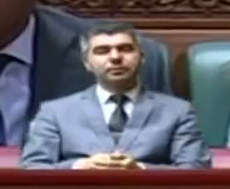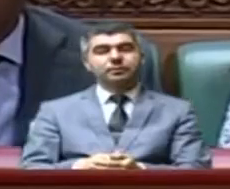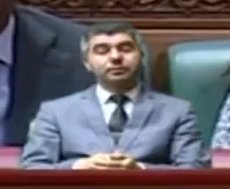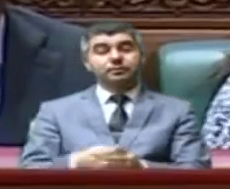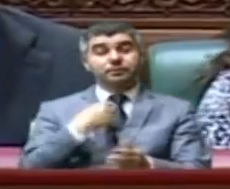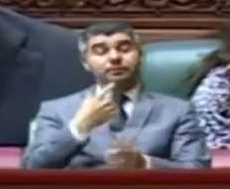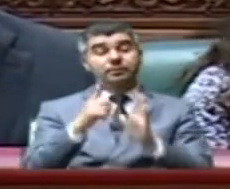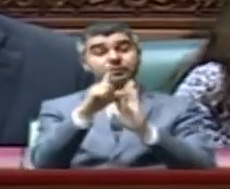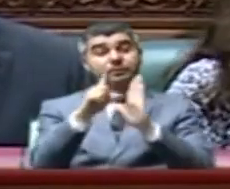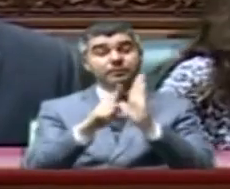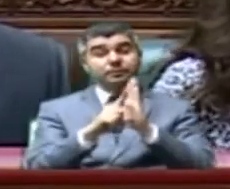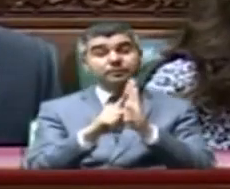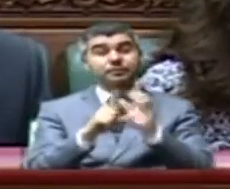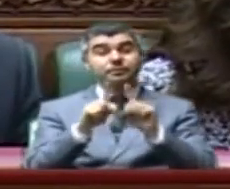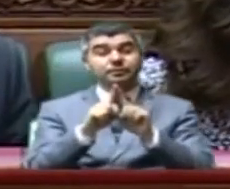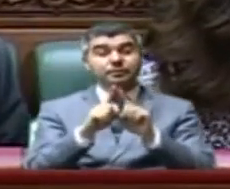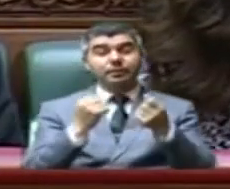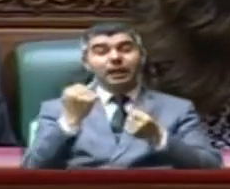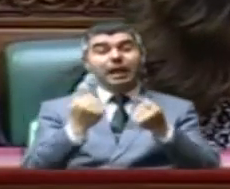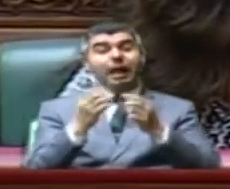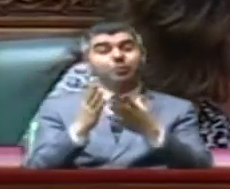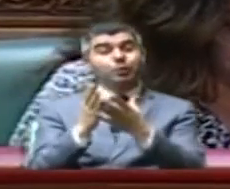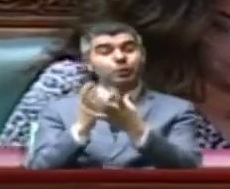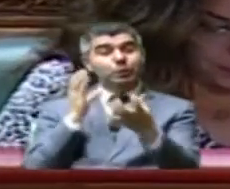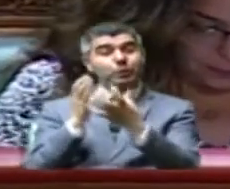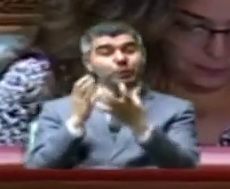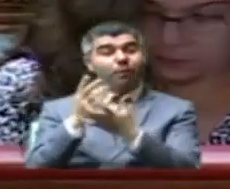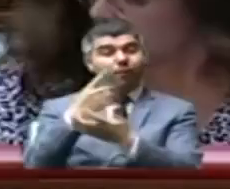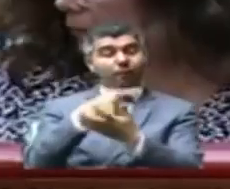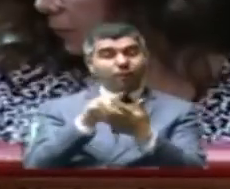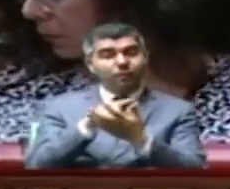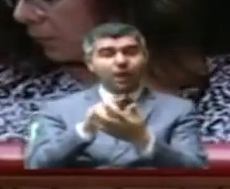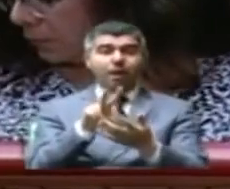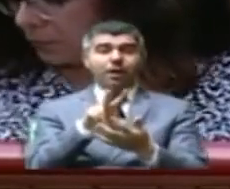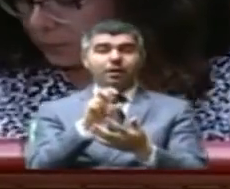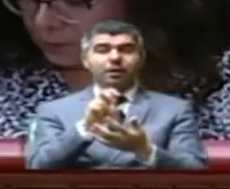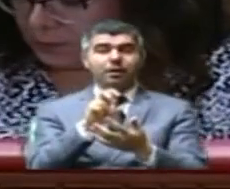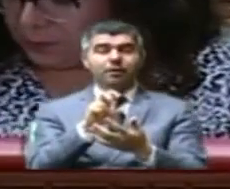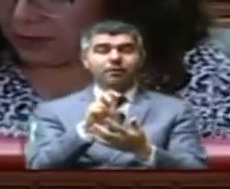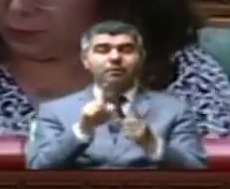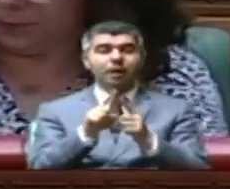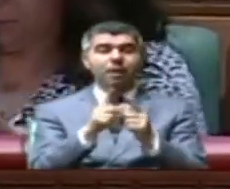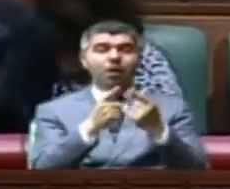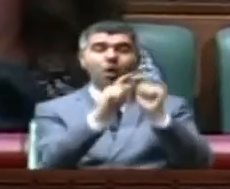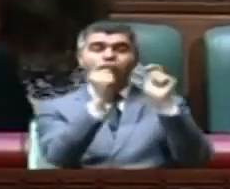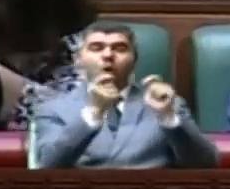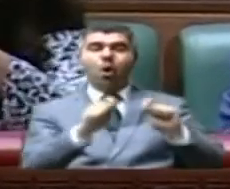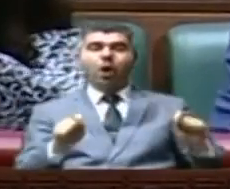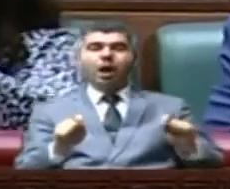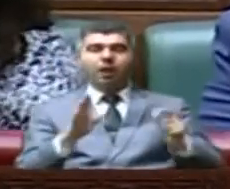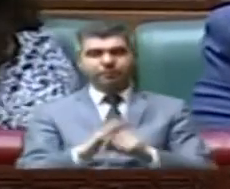بالفعل المنظم القطاع ديال النقل البضائع كما تعلم السيد المستشار المحترم افضى الى التحرير ديال